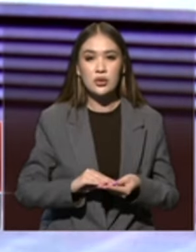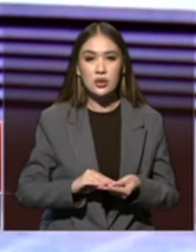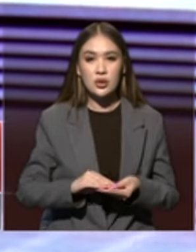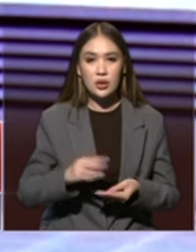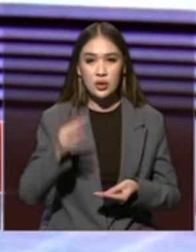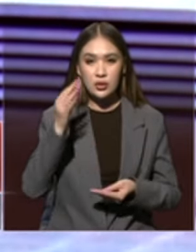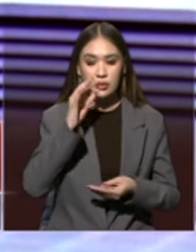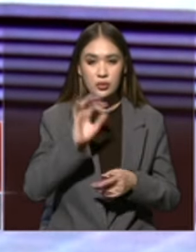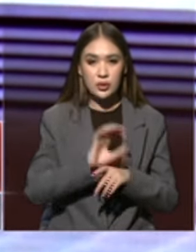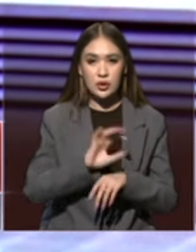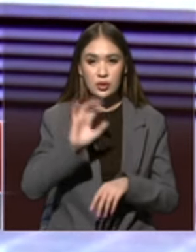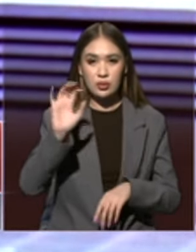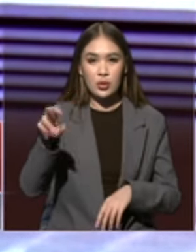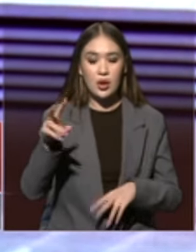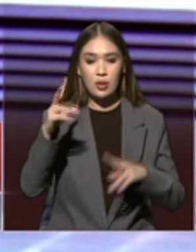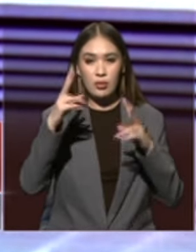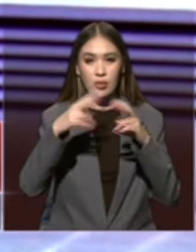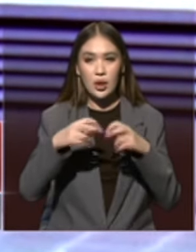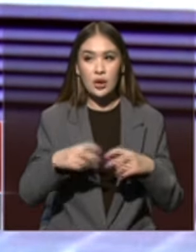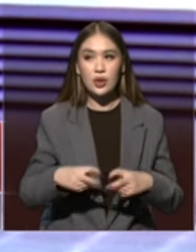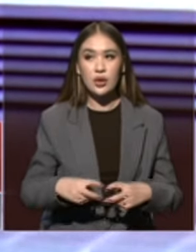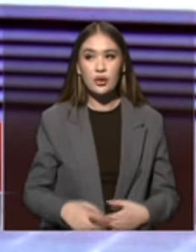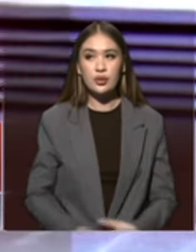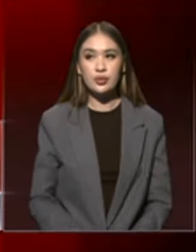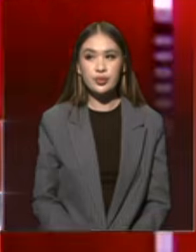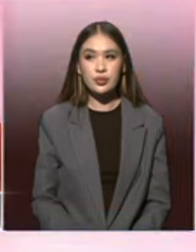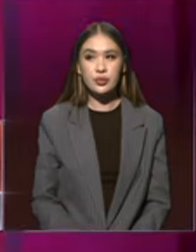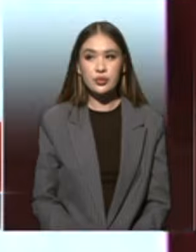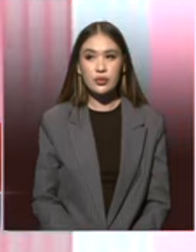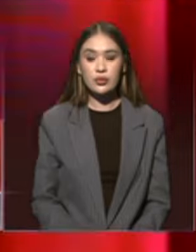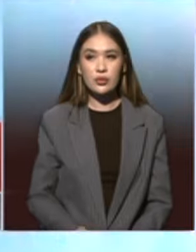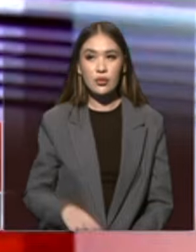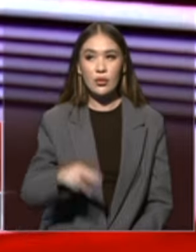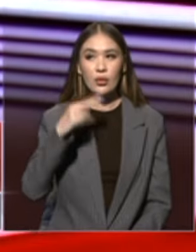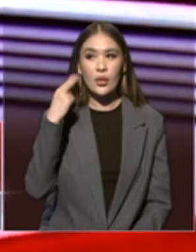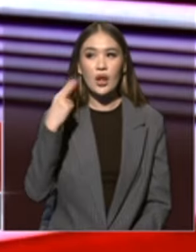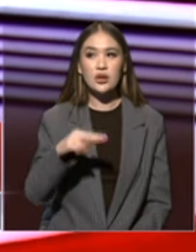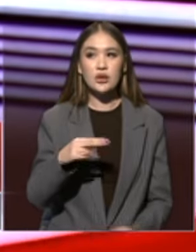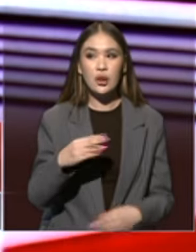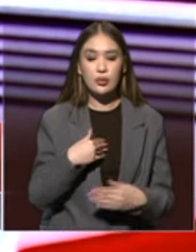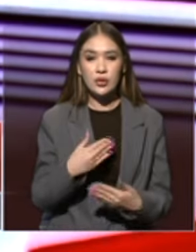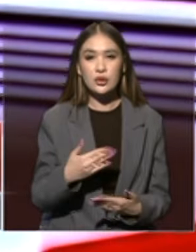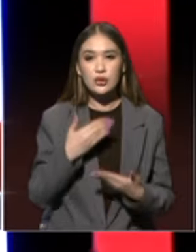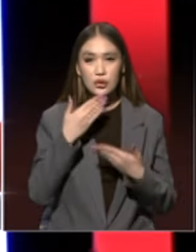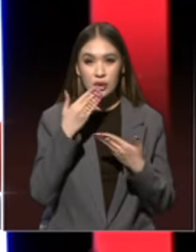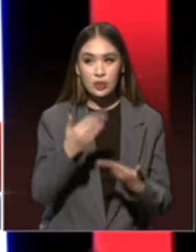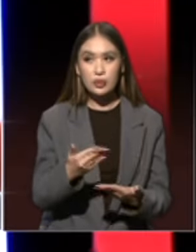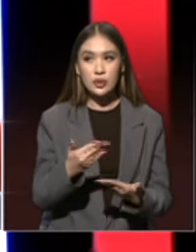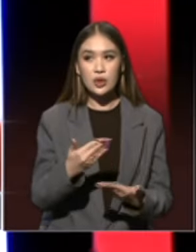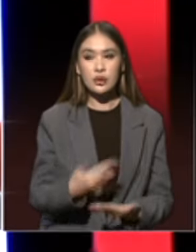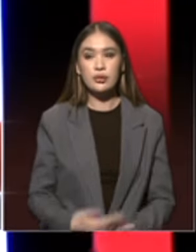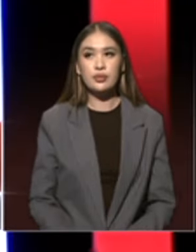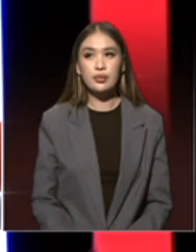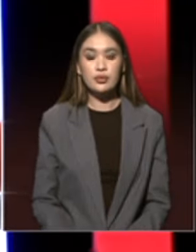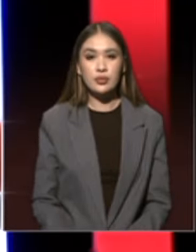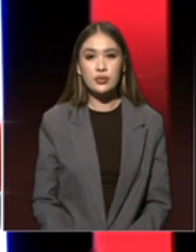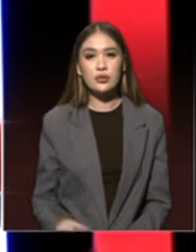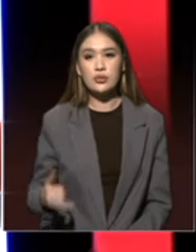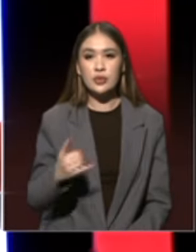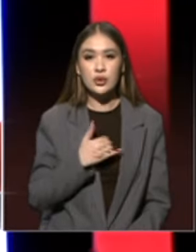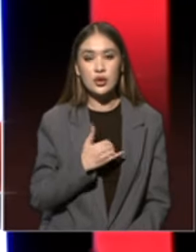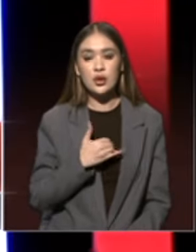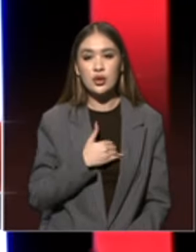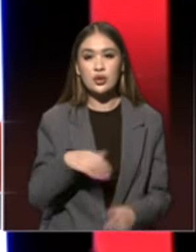мамандар жіберілген бақылау нәтижесін қаралды. Марат, мен сапасын сұрап жатырмын. Енді сапасы ол сапасын біздің жоба